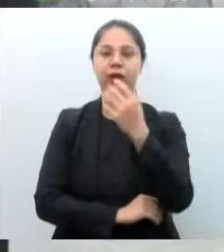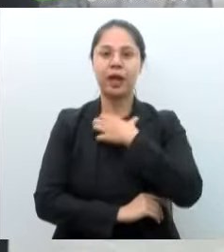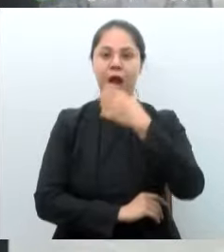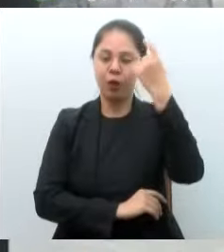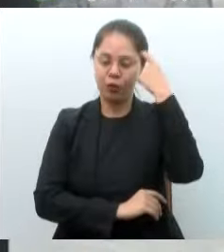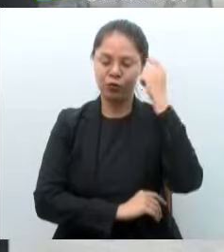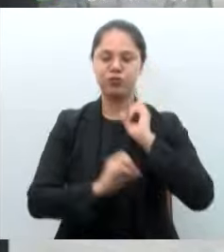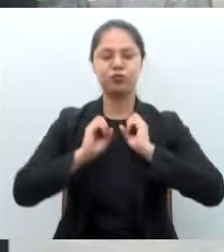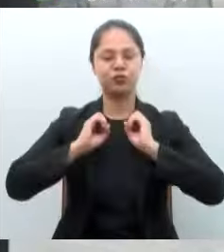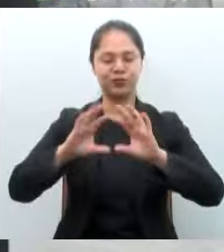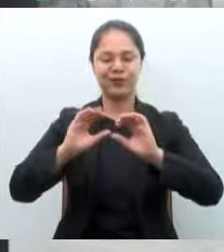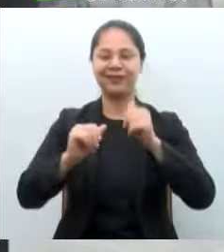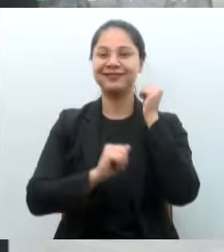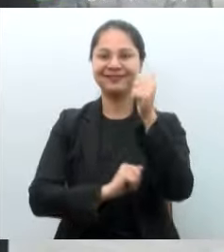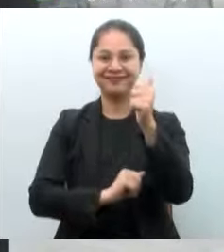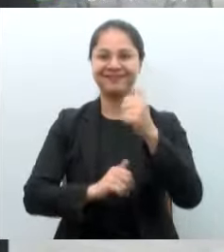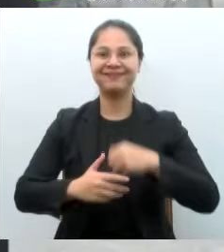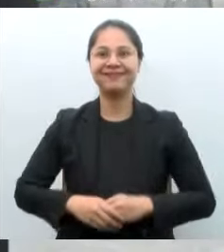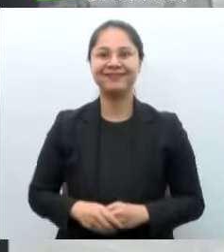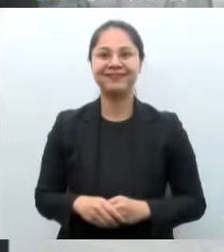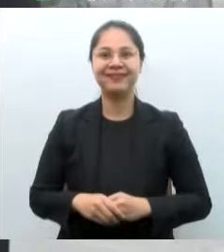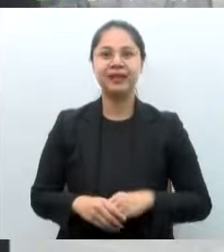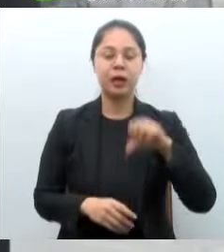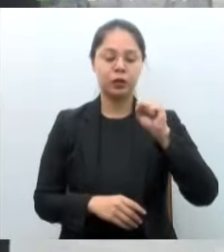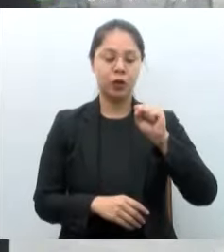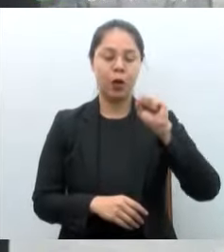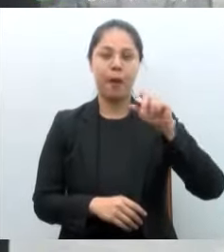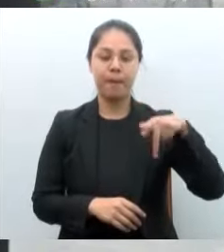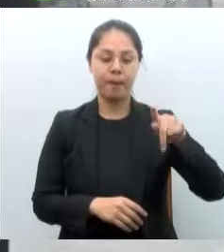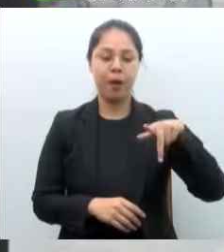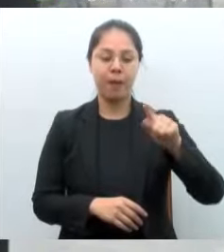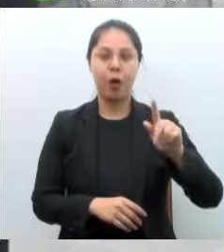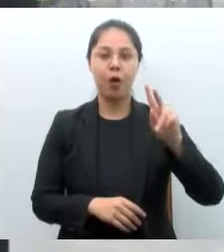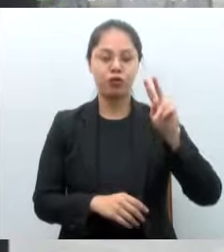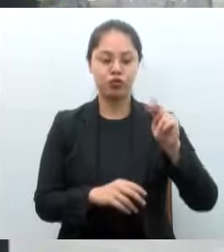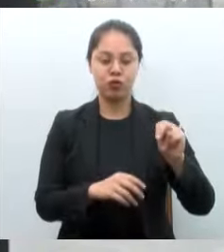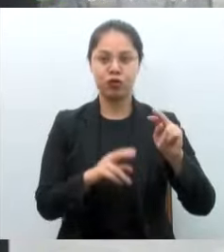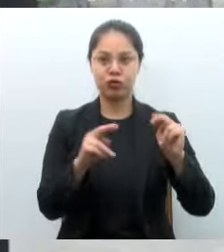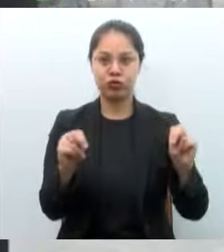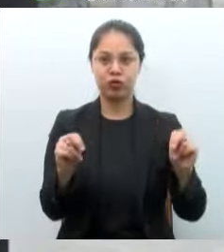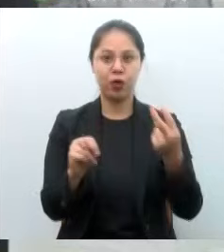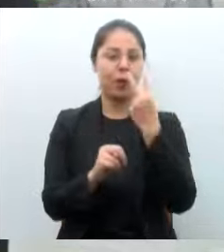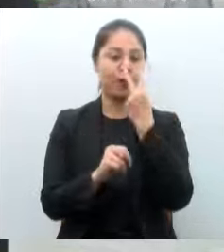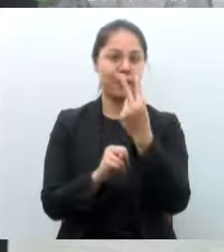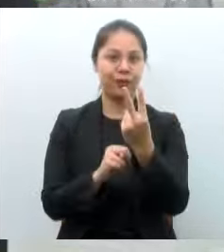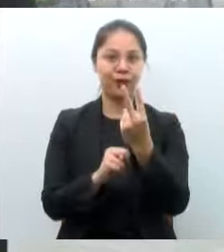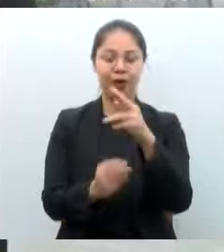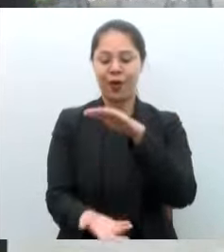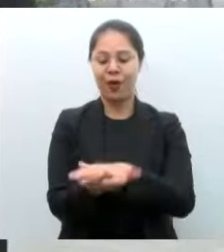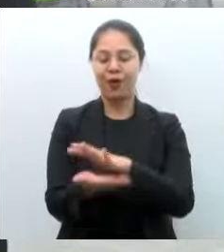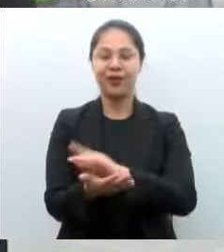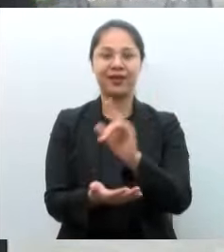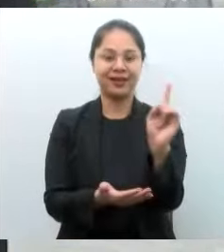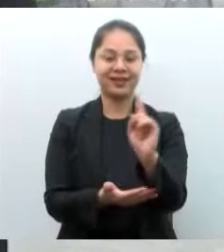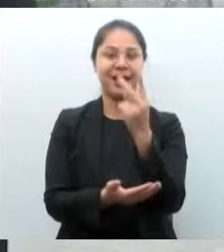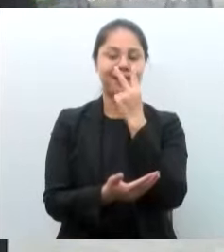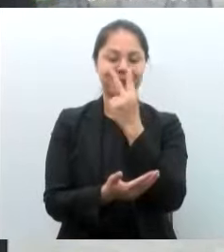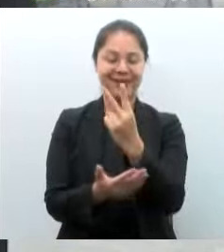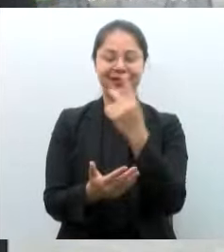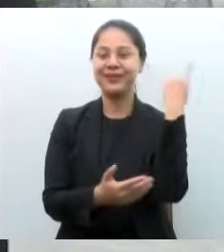คะคราวนี้เรามาฟังสิคะว่าสพฐ.นนทบุรีเขต1จะเป็นอย่างไรบ้างและเลือกโรงเรียนใดที่จะพาทัวร์